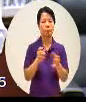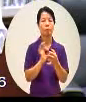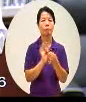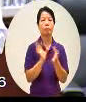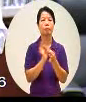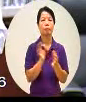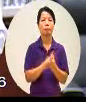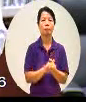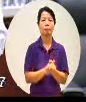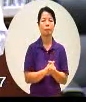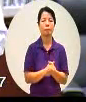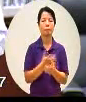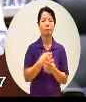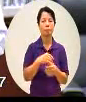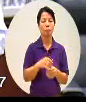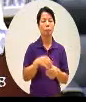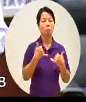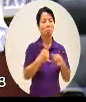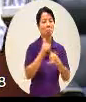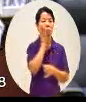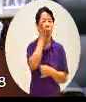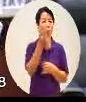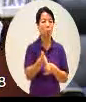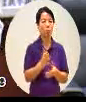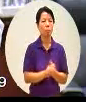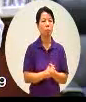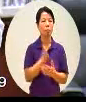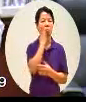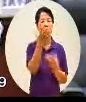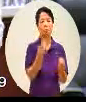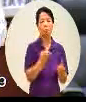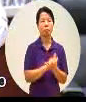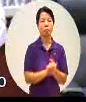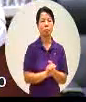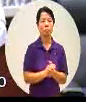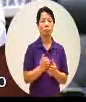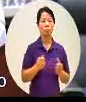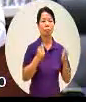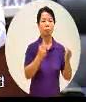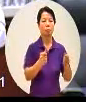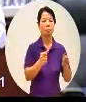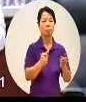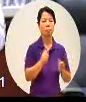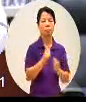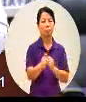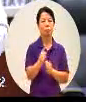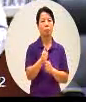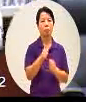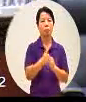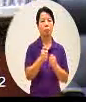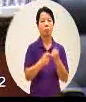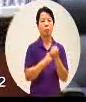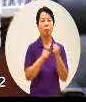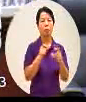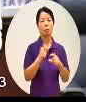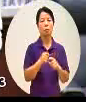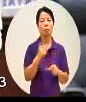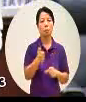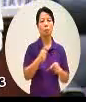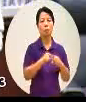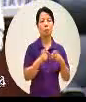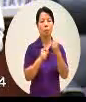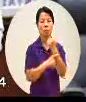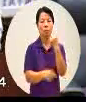呢路顺不顺？不顺啊，塞一个五十公尺、一百公尺，才停一个一百公尺好